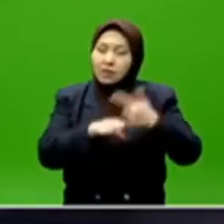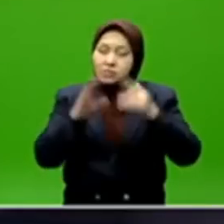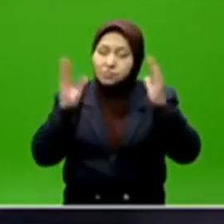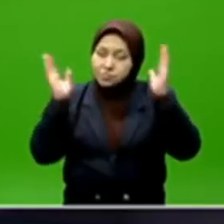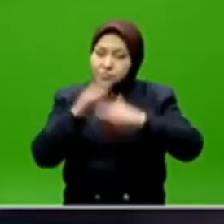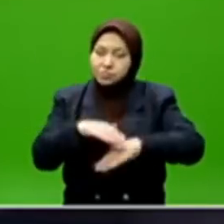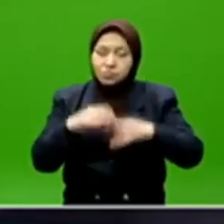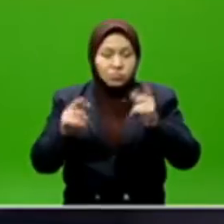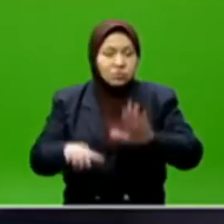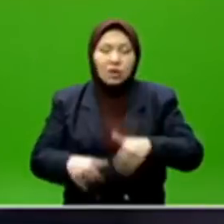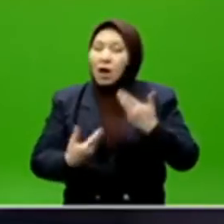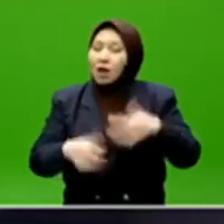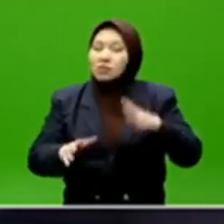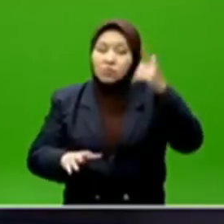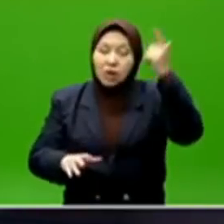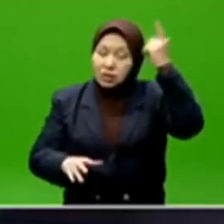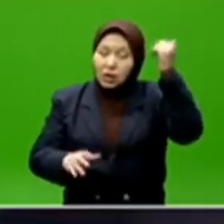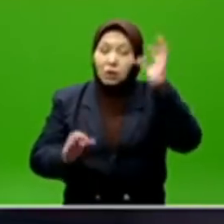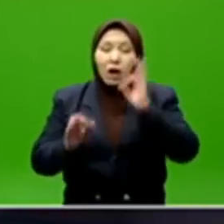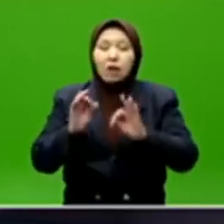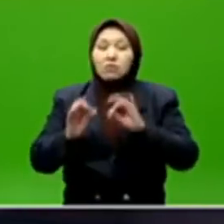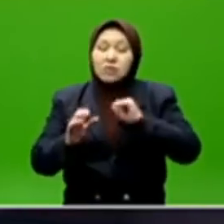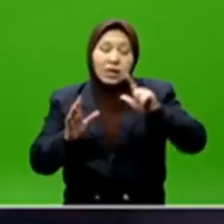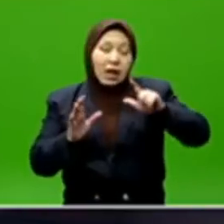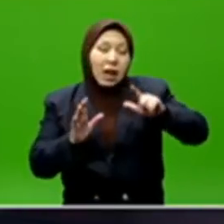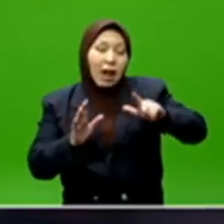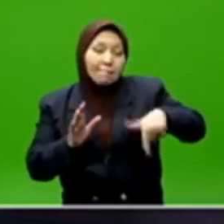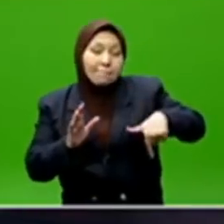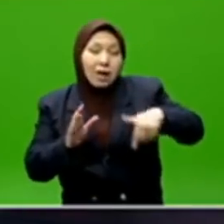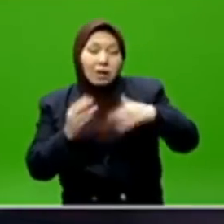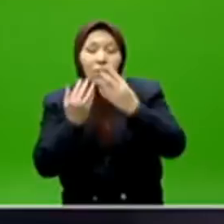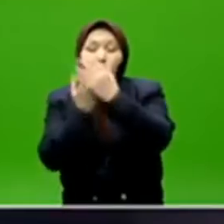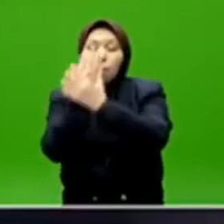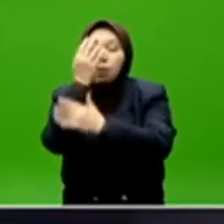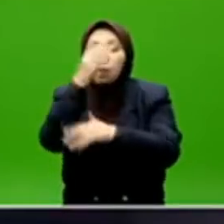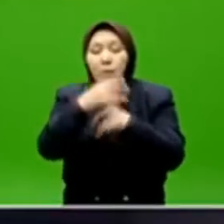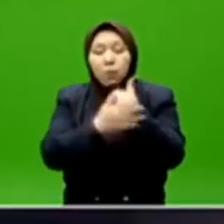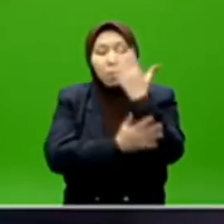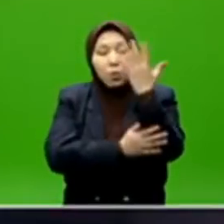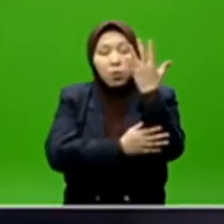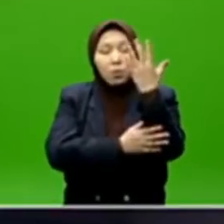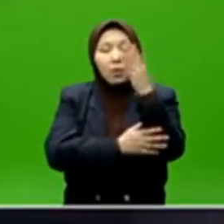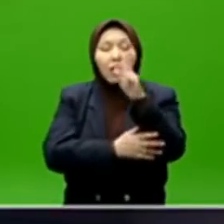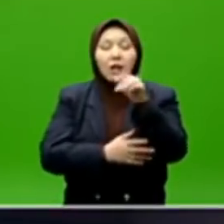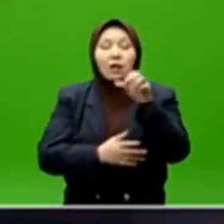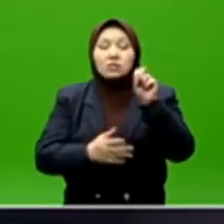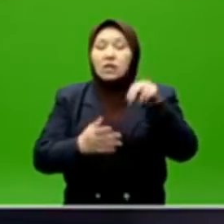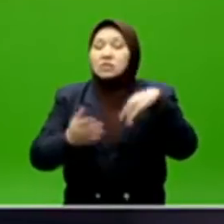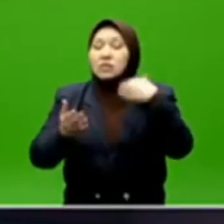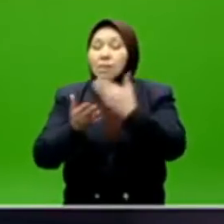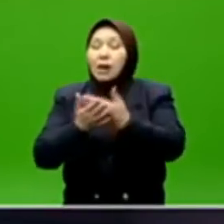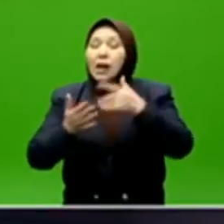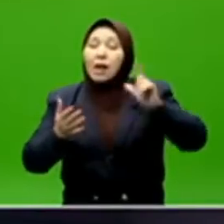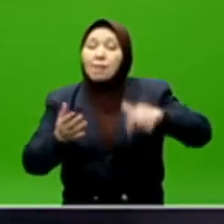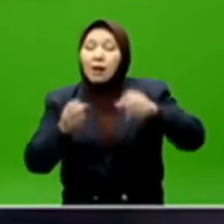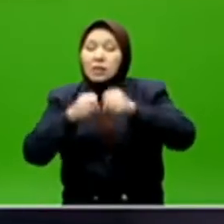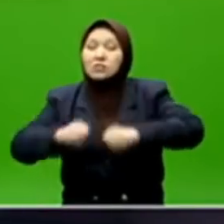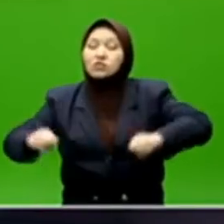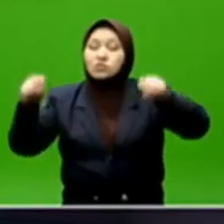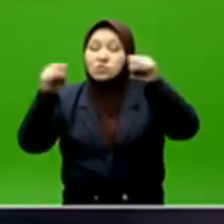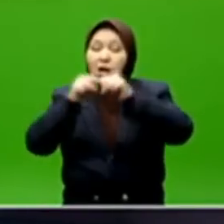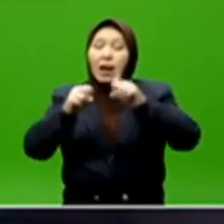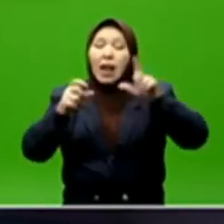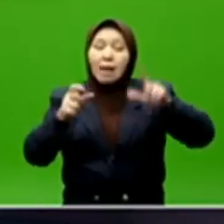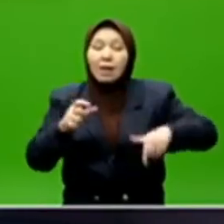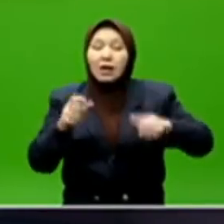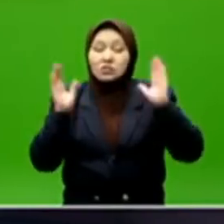dia tahu dah yang kalau saya lambat ambil air sembahyang, kesannya sampai lambat ke surau, ataupun kalau di rumah lambat